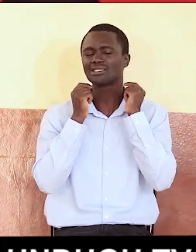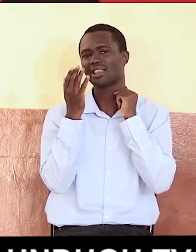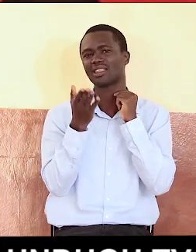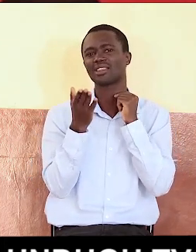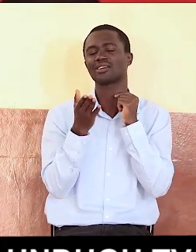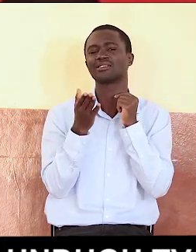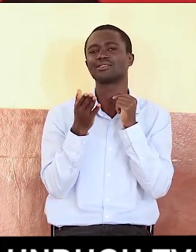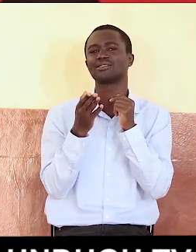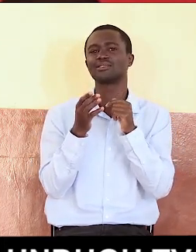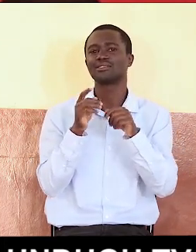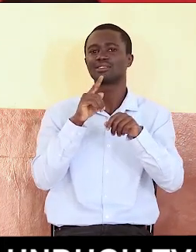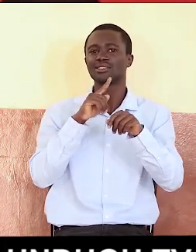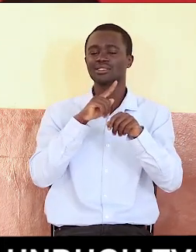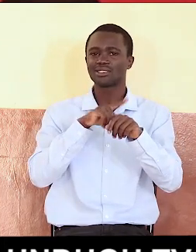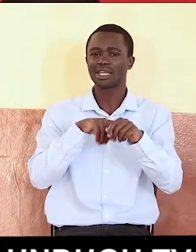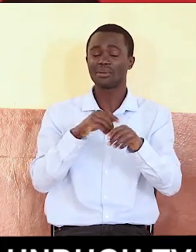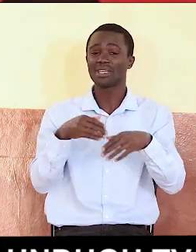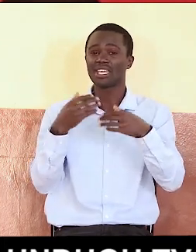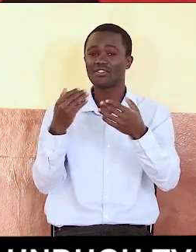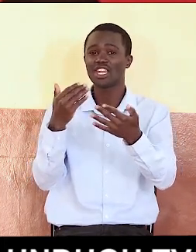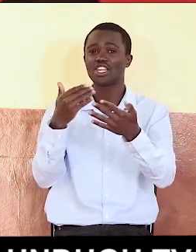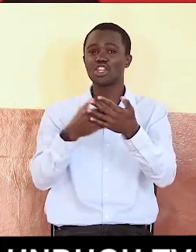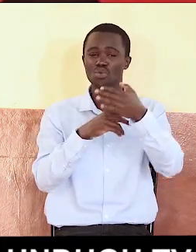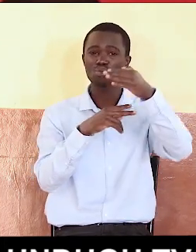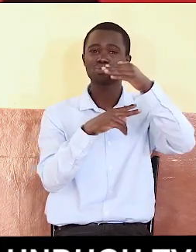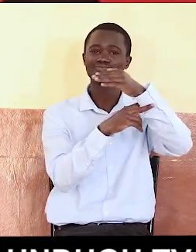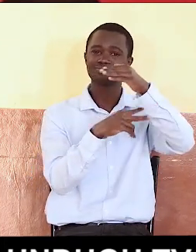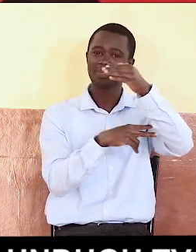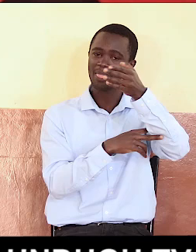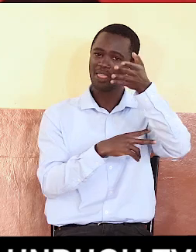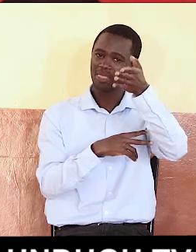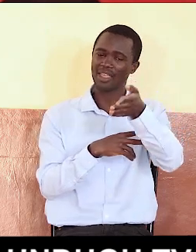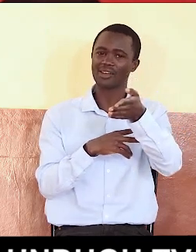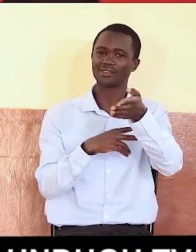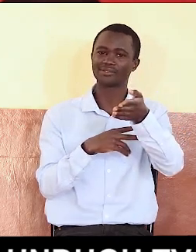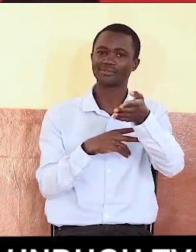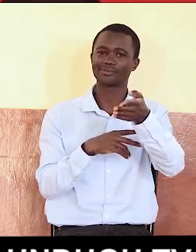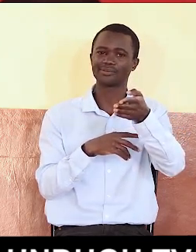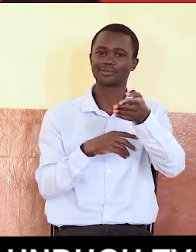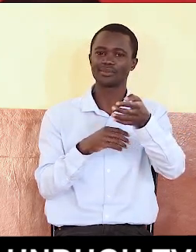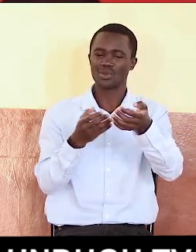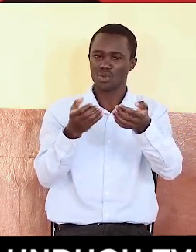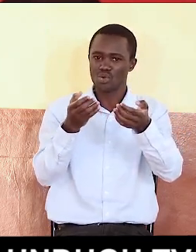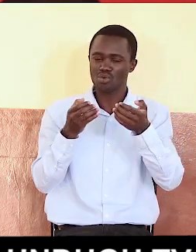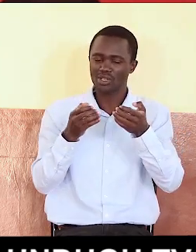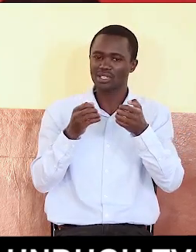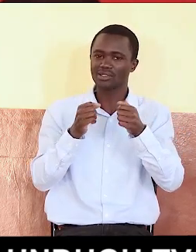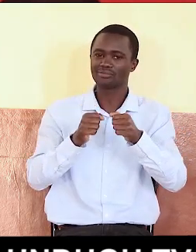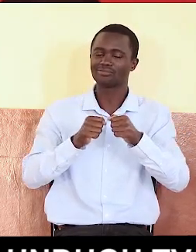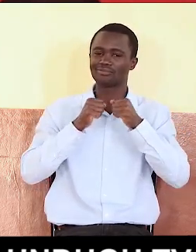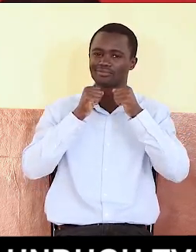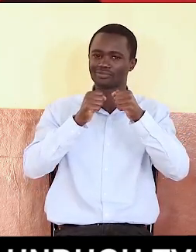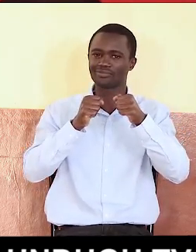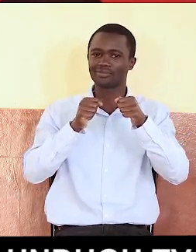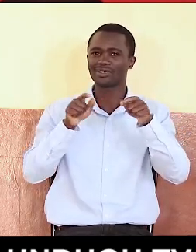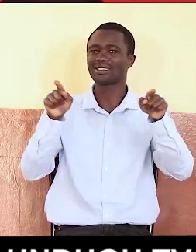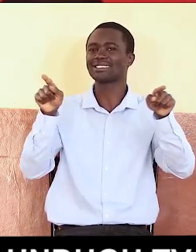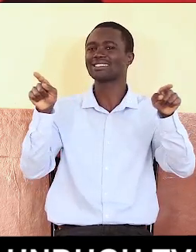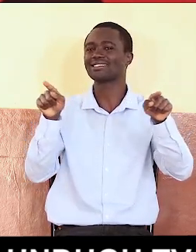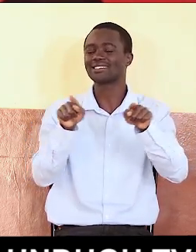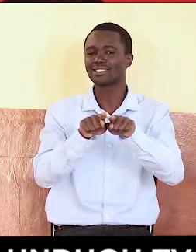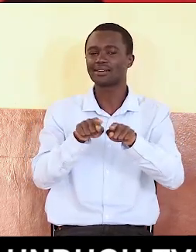huo wakati ukipewa daraja mpya, hiyo daraja pia unahitaji uwezo na nguvu wa aina hiyo ili